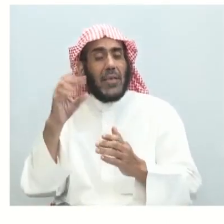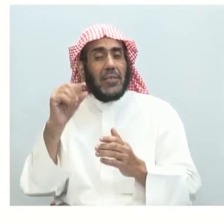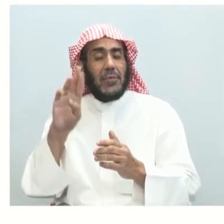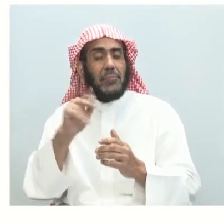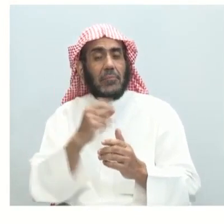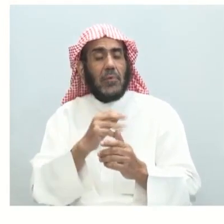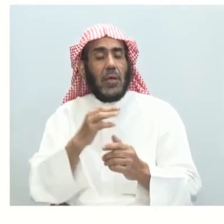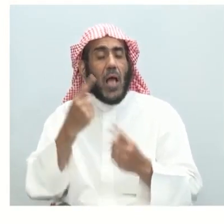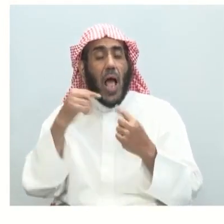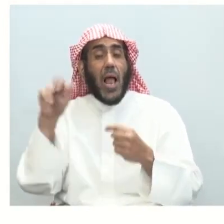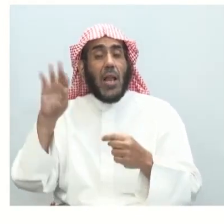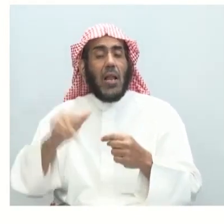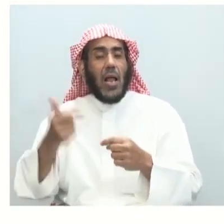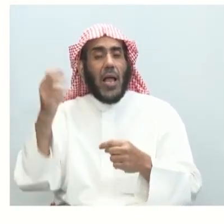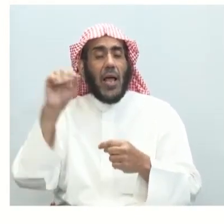الحياه